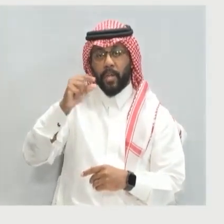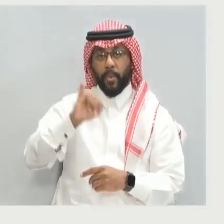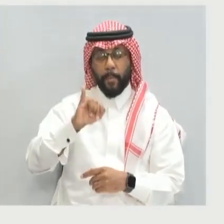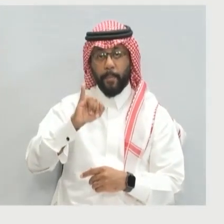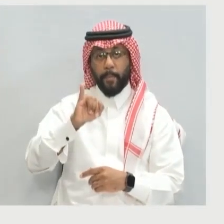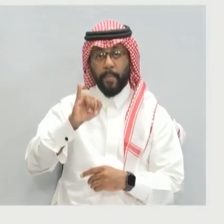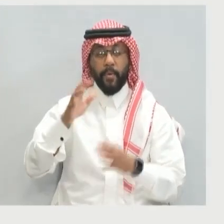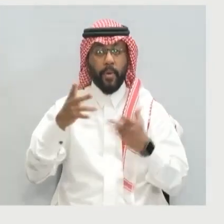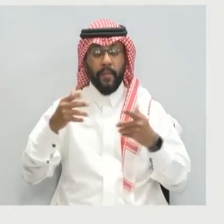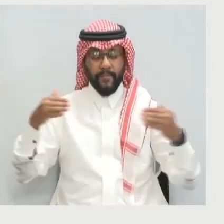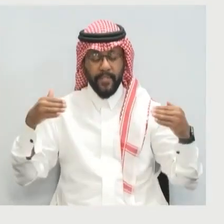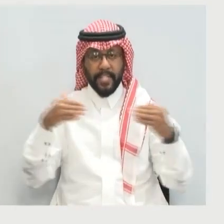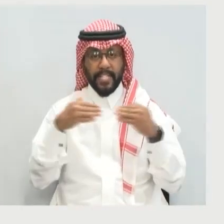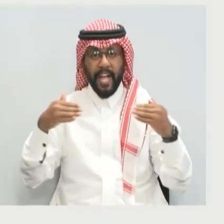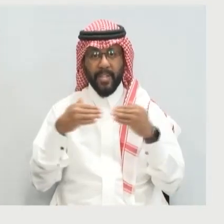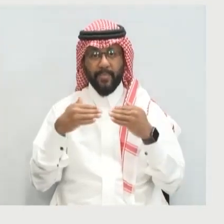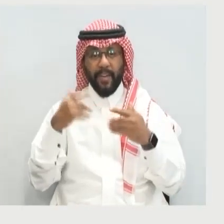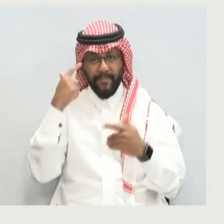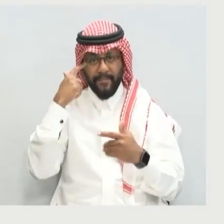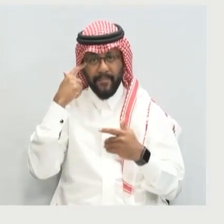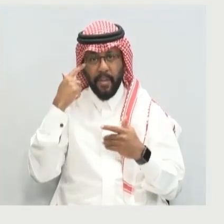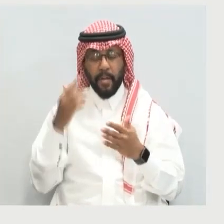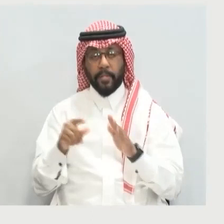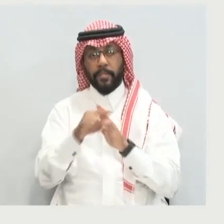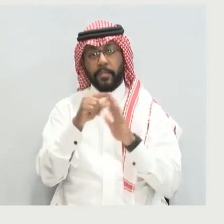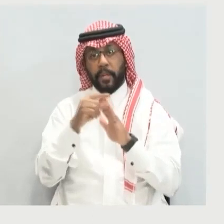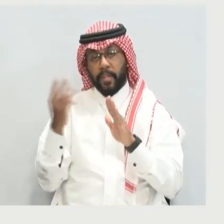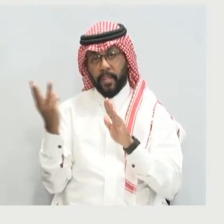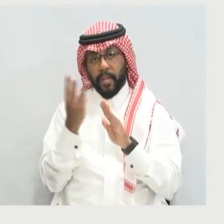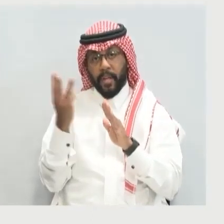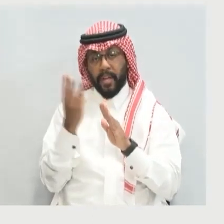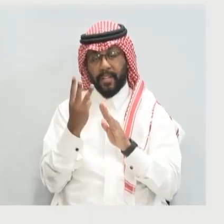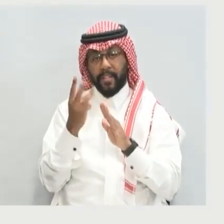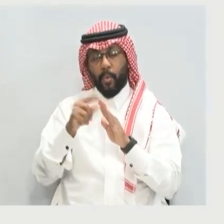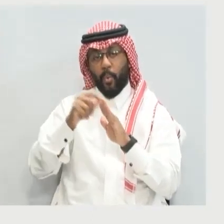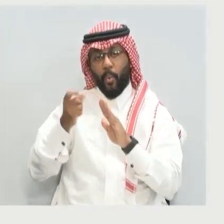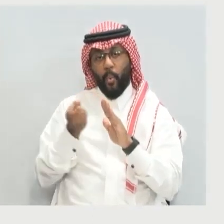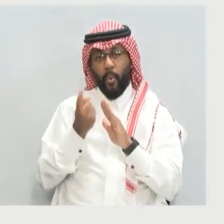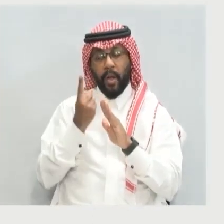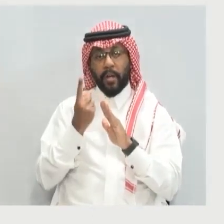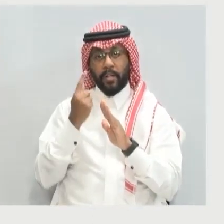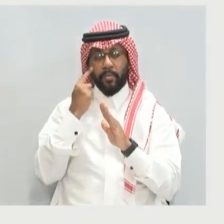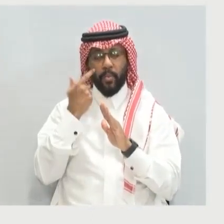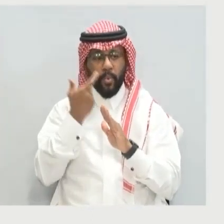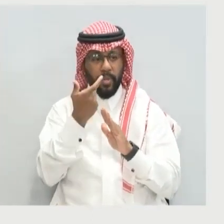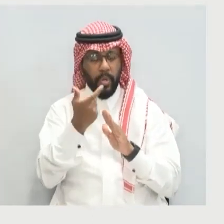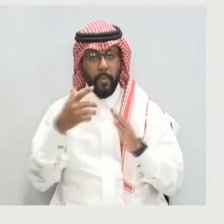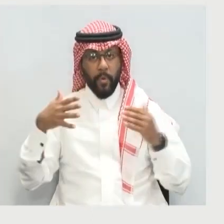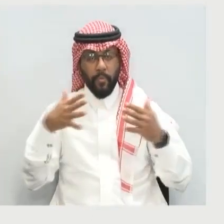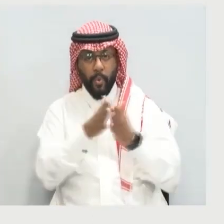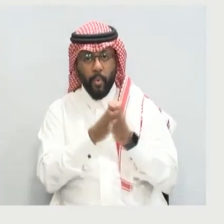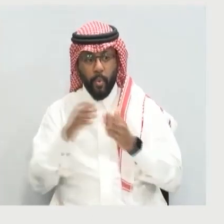وسرعه التفاعل الكيميائي نحن في الباب الثالث في الدرس الاول من الباب الثالث وهو بعنوان نظريه التصادم وسرعه